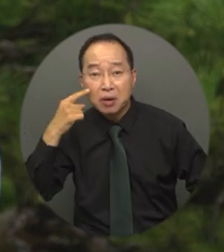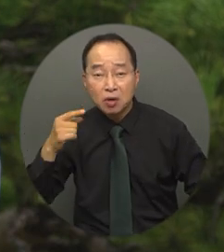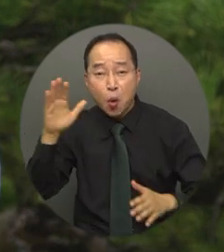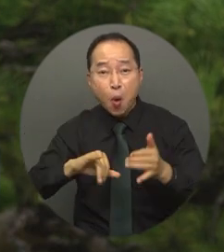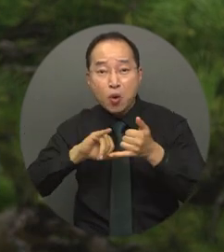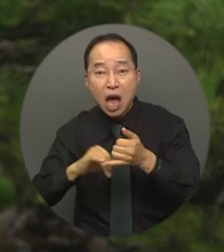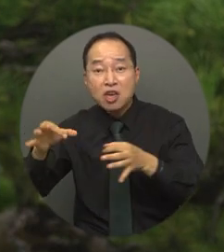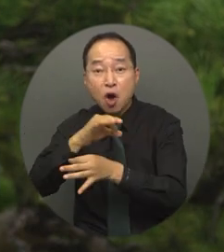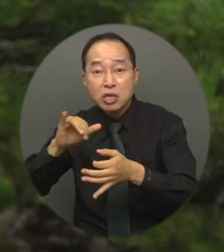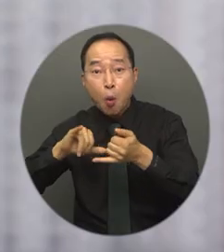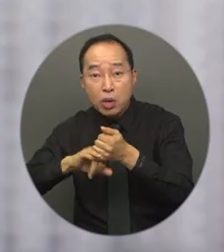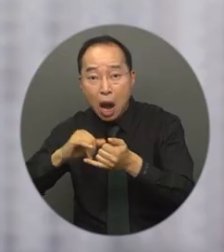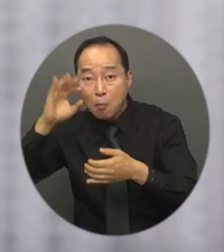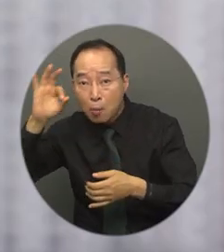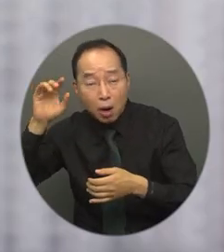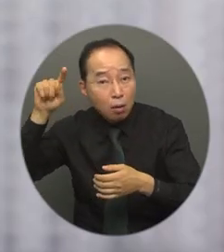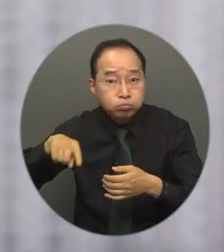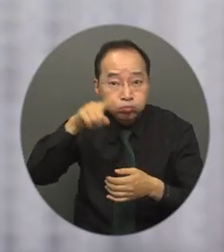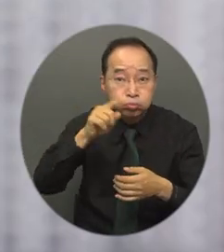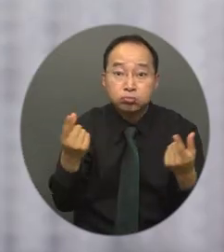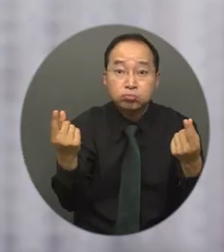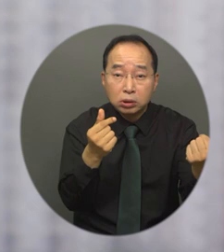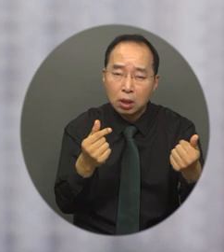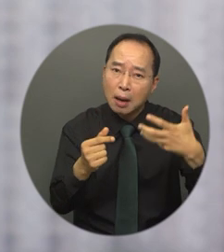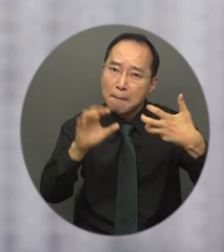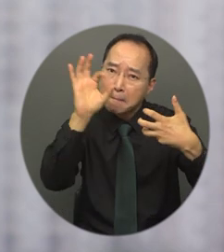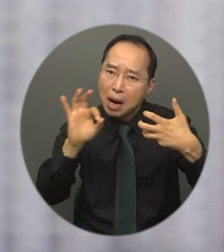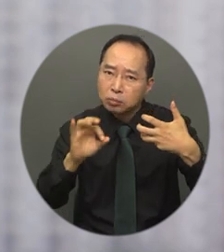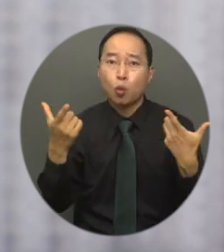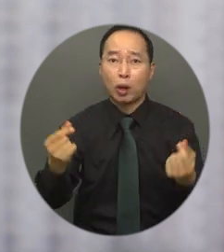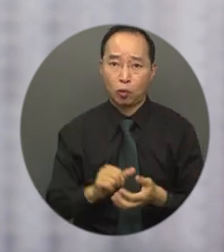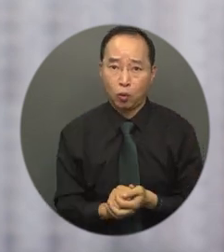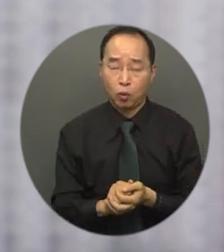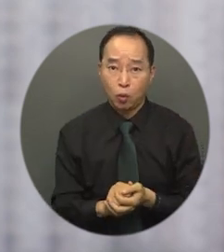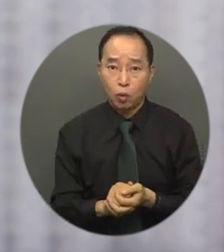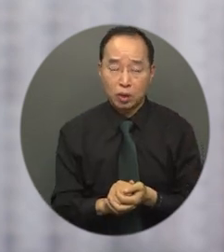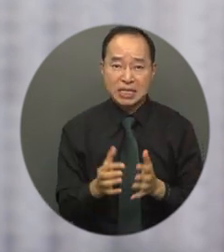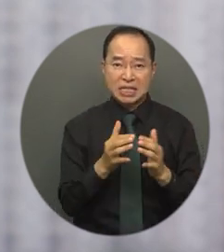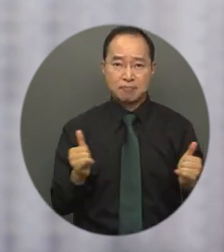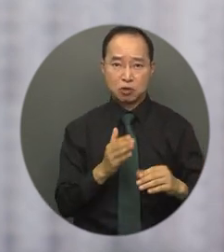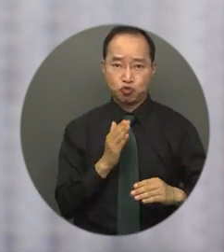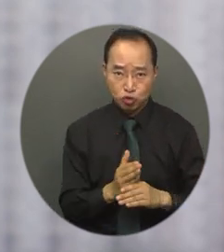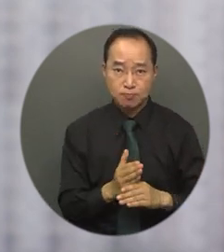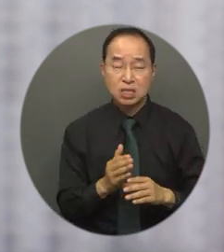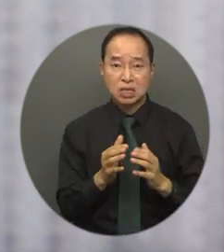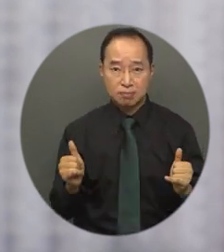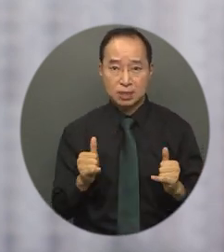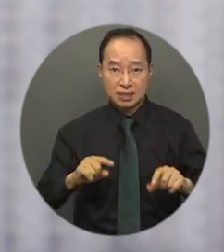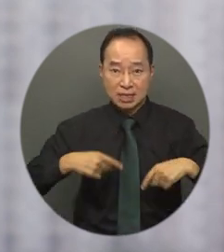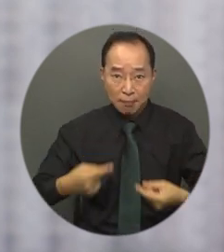정도가 같습니다. 시민이 주체가 되고 시민이 참여하는 공통공약